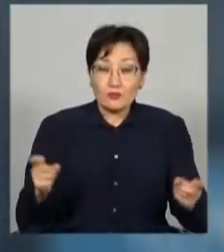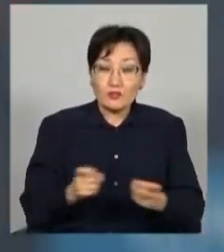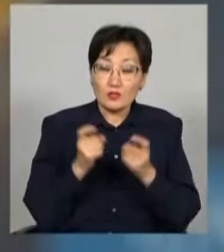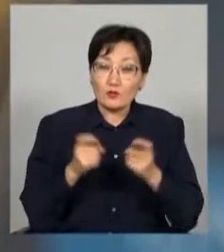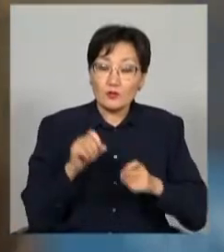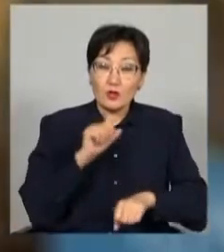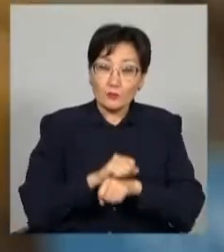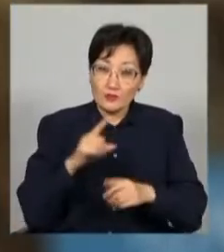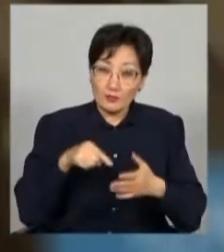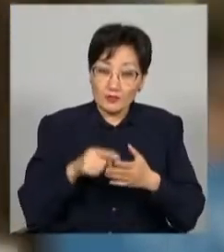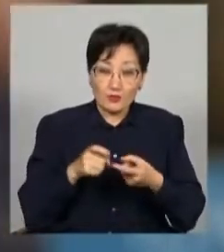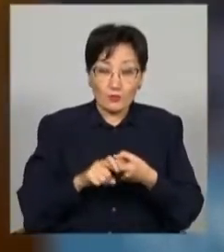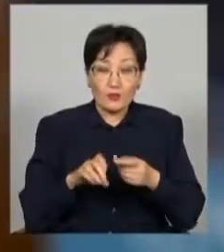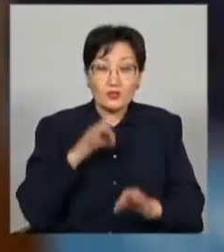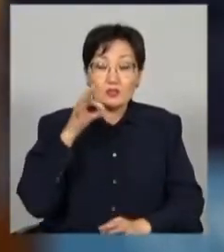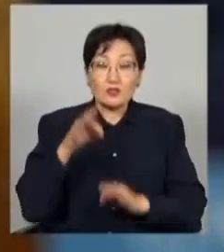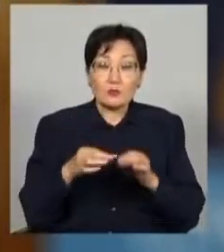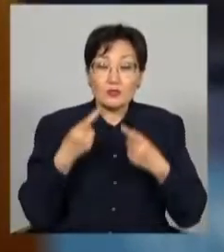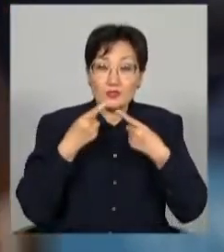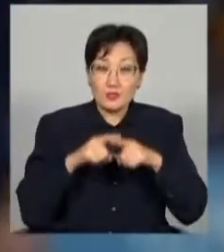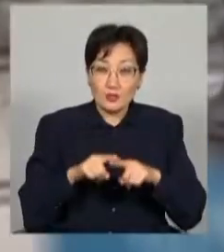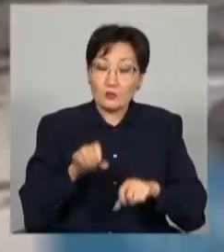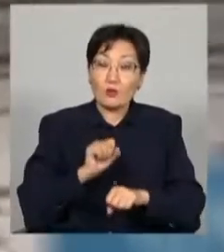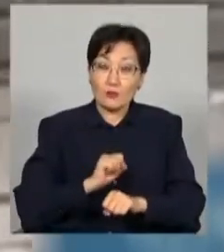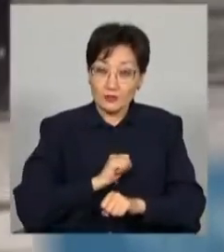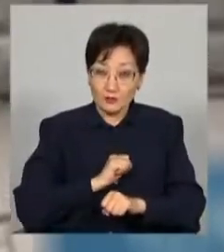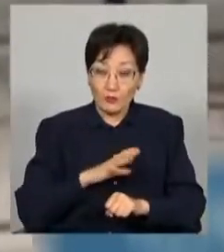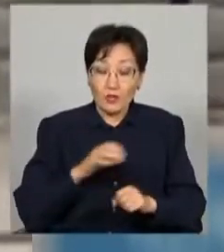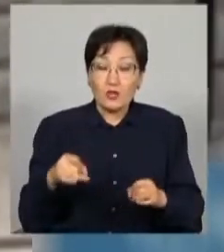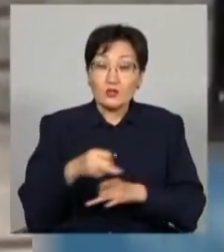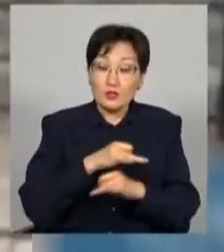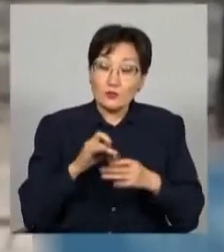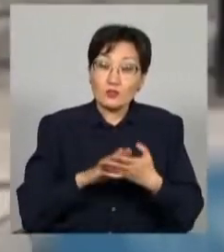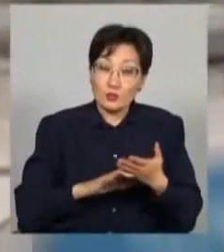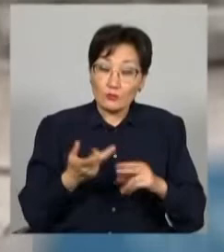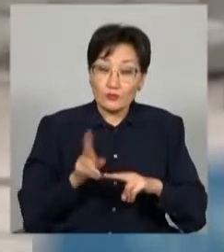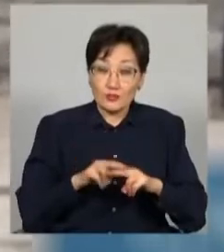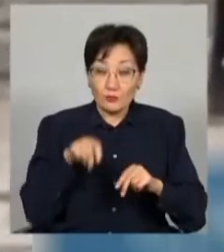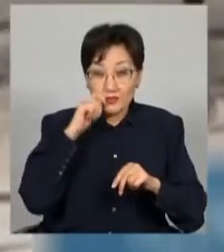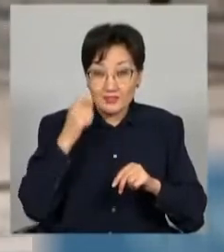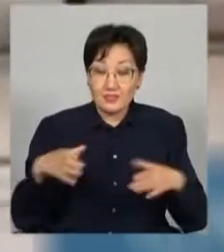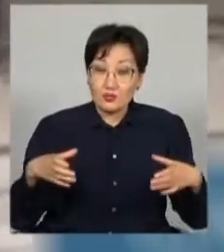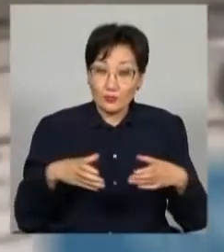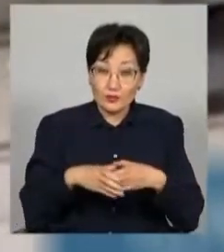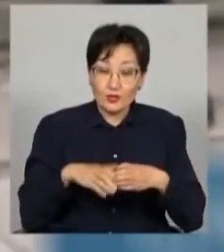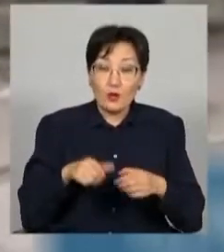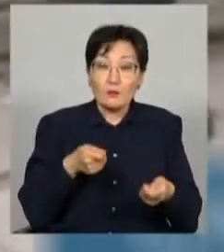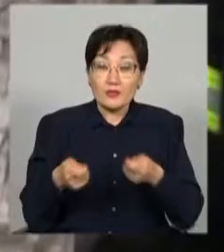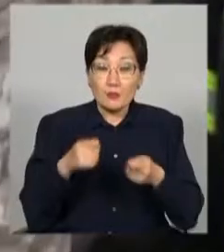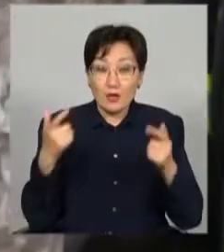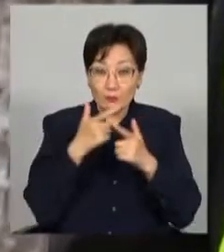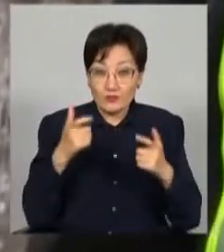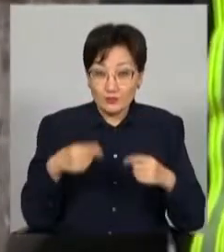доғару мәселесіне қатысты бір тәулікке техникалық үзіліс алды. Бірақ келіссөз жалғасуда. Бұл туралы Украина делегациясының басшысы